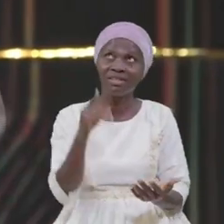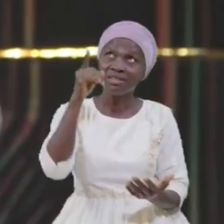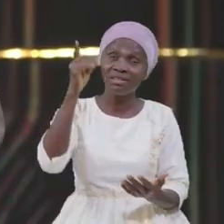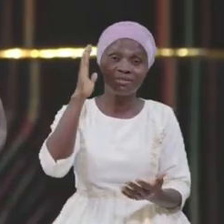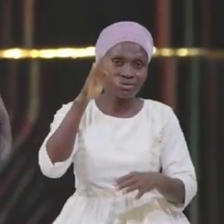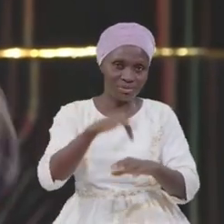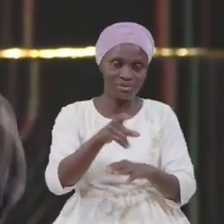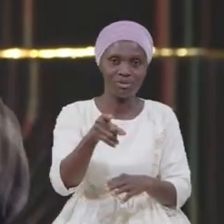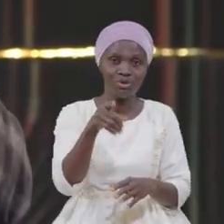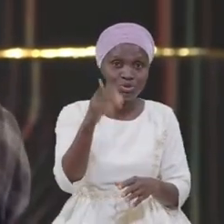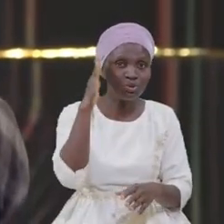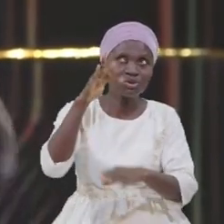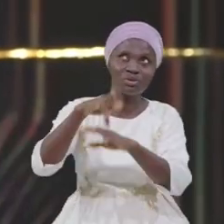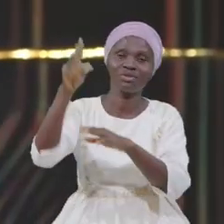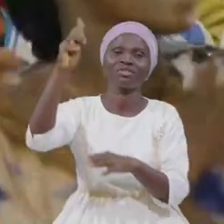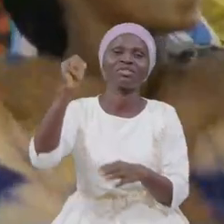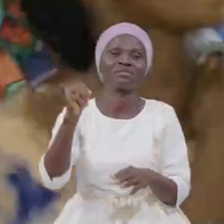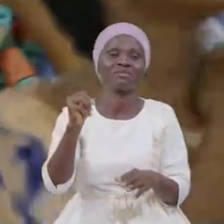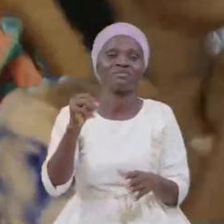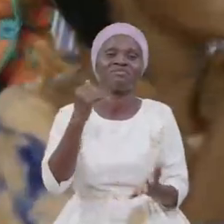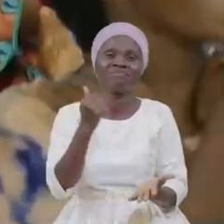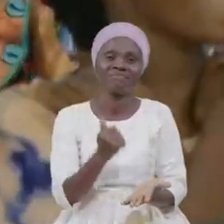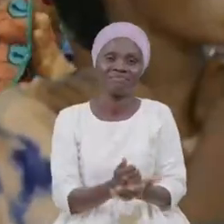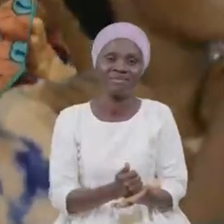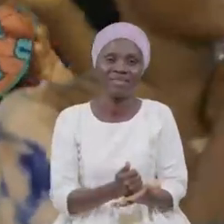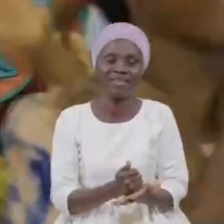toucher. Il va te toucher.